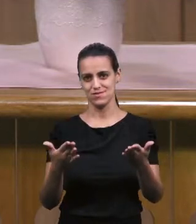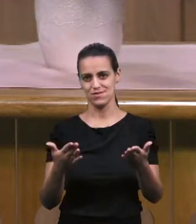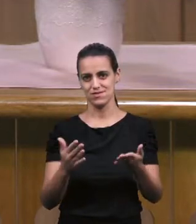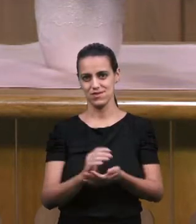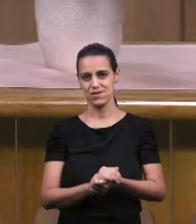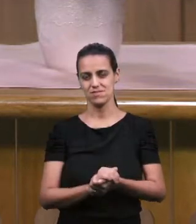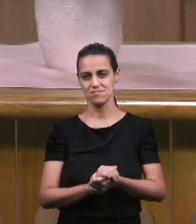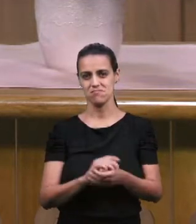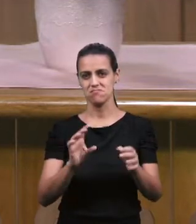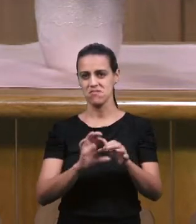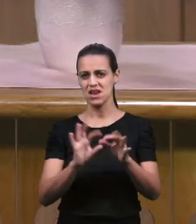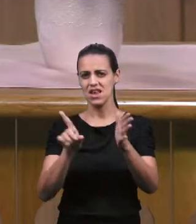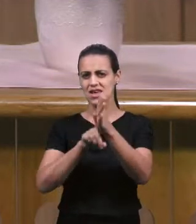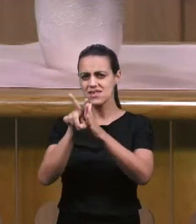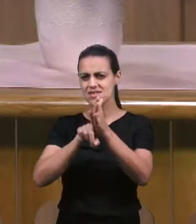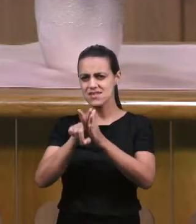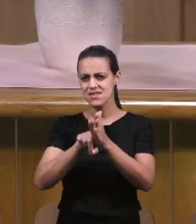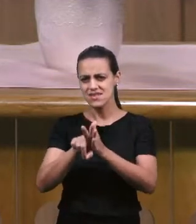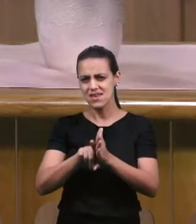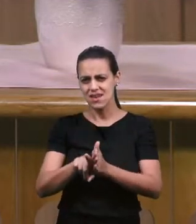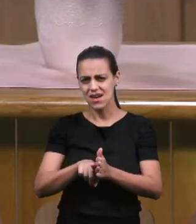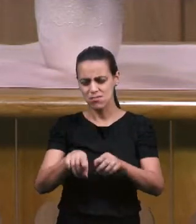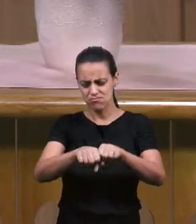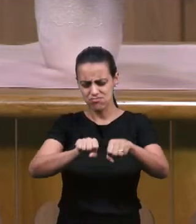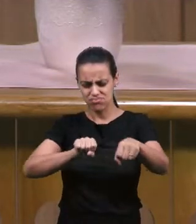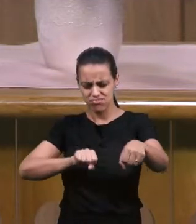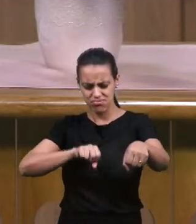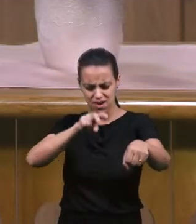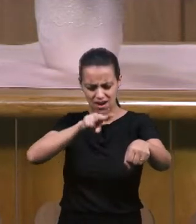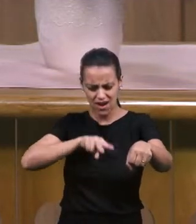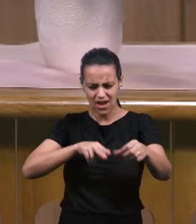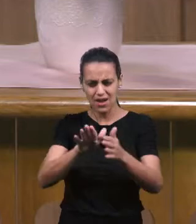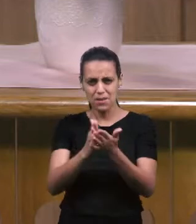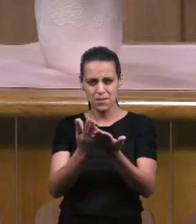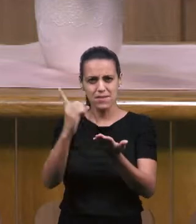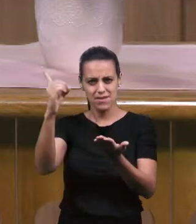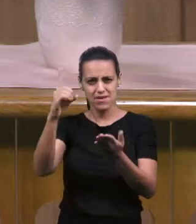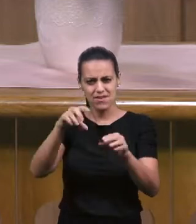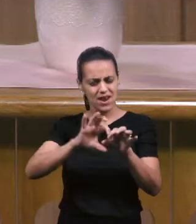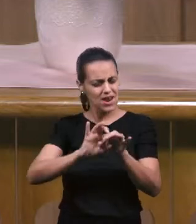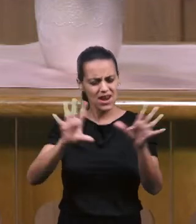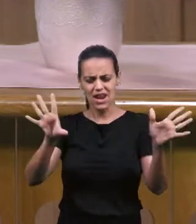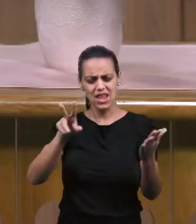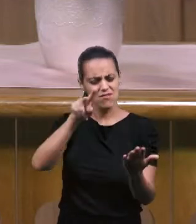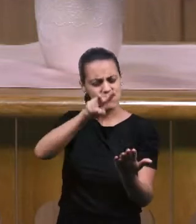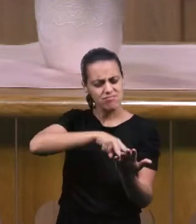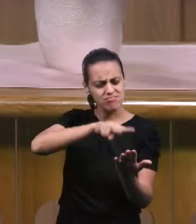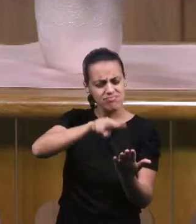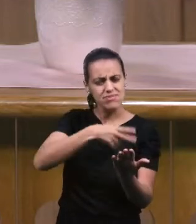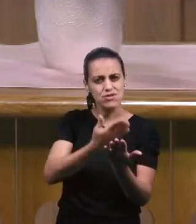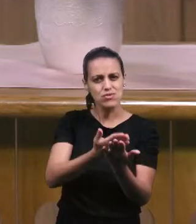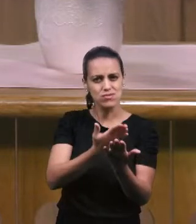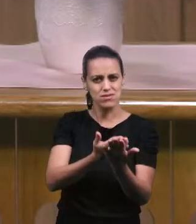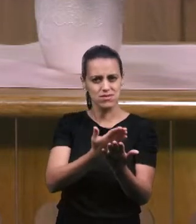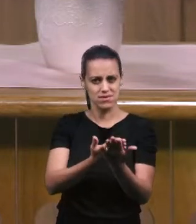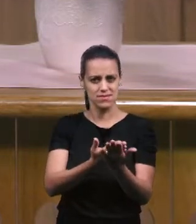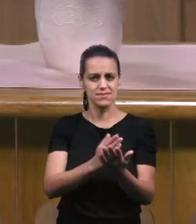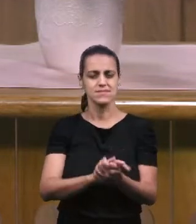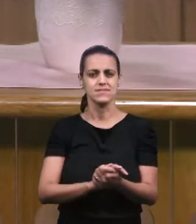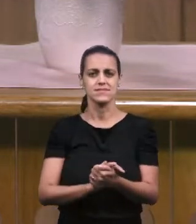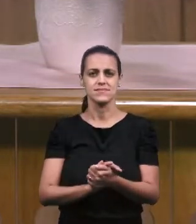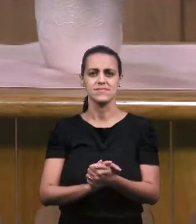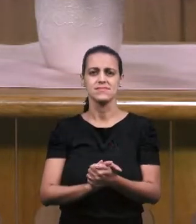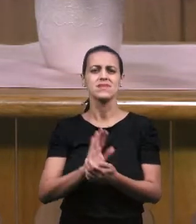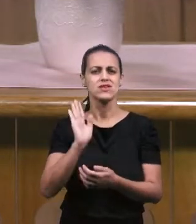aujourd'hui porte sur le libre examen des Écritures. Nous avons déjà vu les principes qui ont dirigé la grande